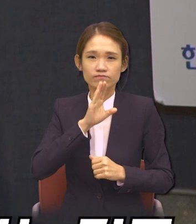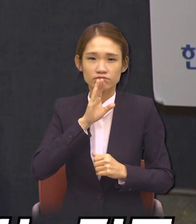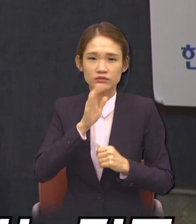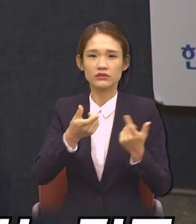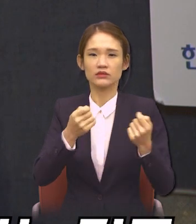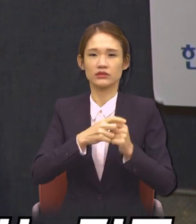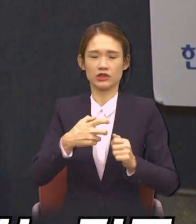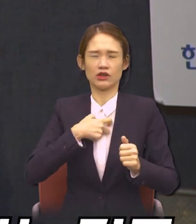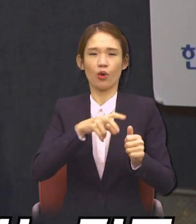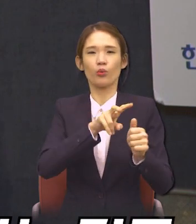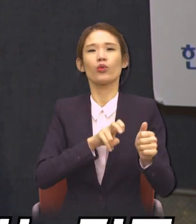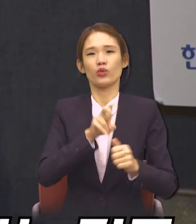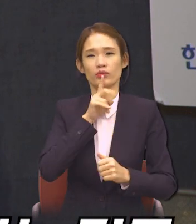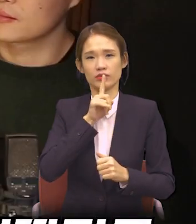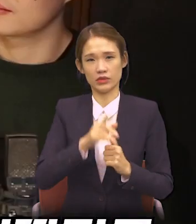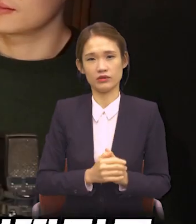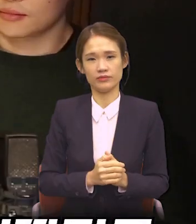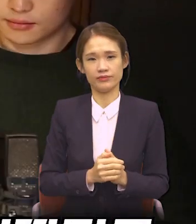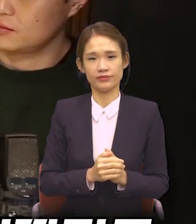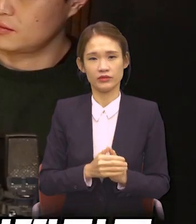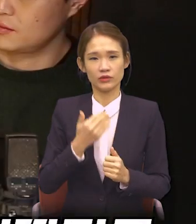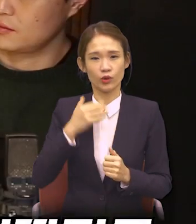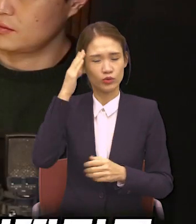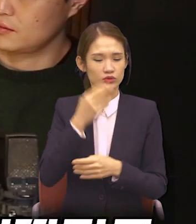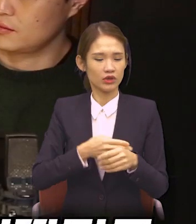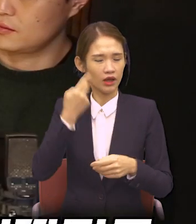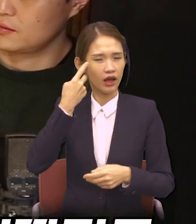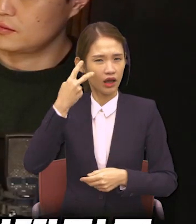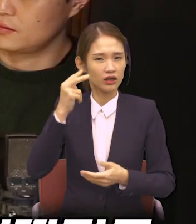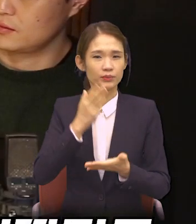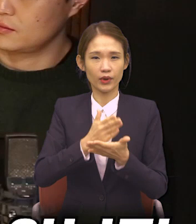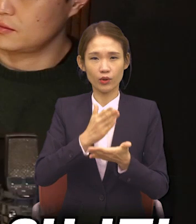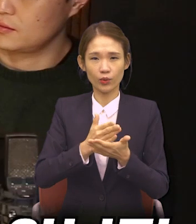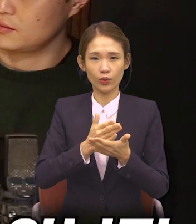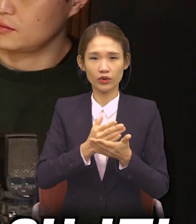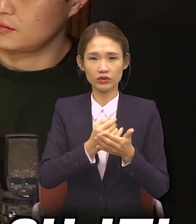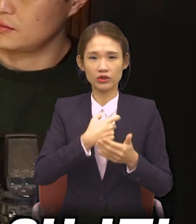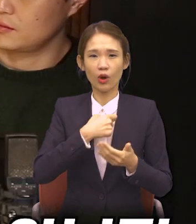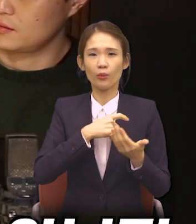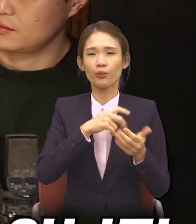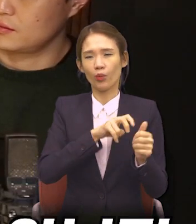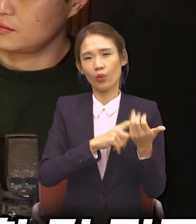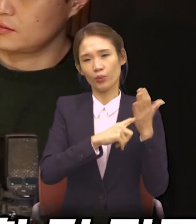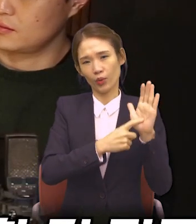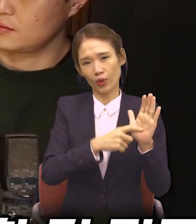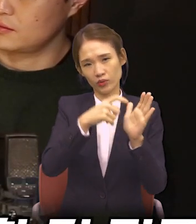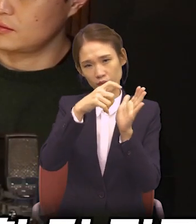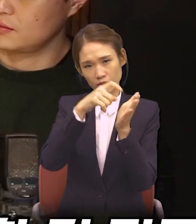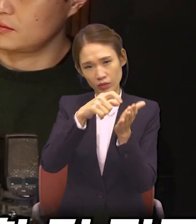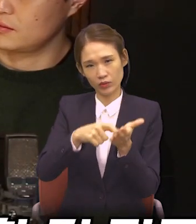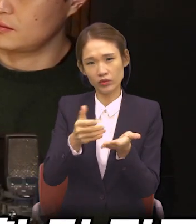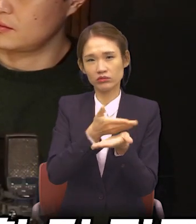이런 건 이제 혐오가 작동하는 거죠. 그렇네요. 교수님 저는 헷갈리지 않게 어디까지를 혐오 표현으로 봐야 되는지 아닌지 이런 거를